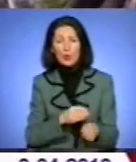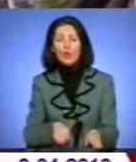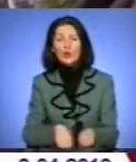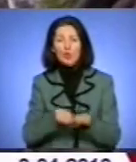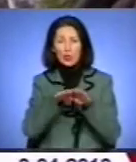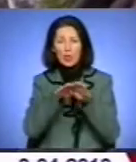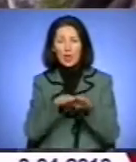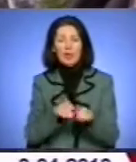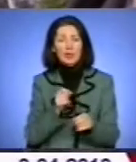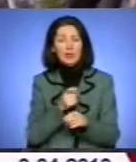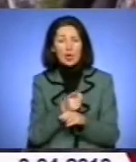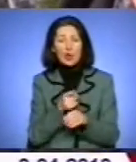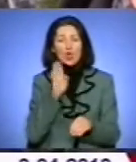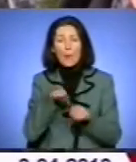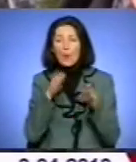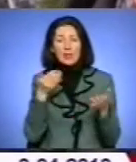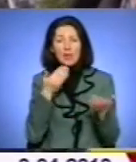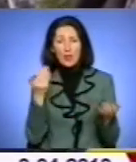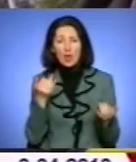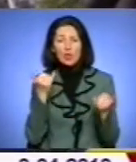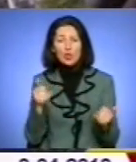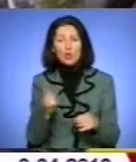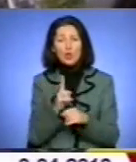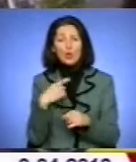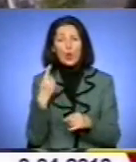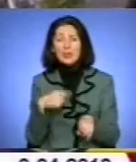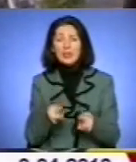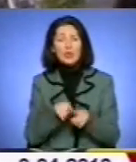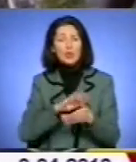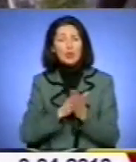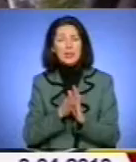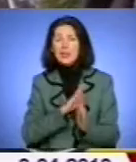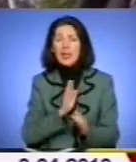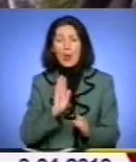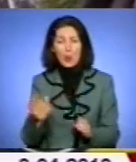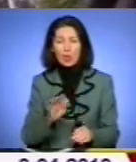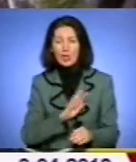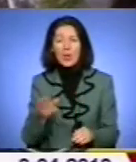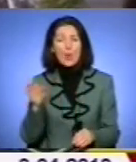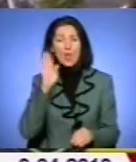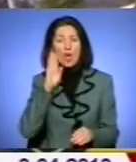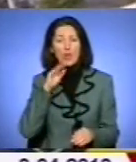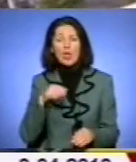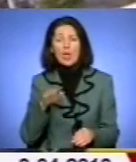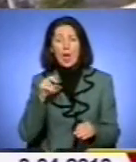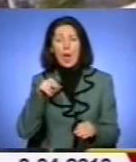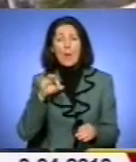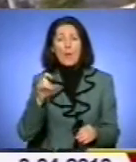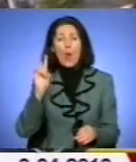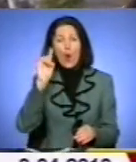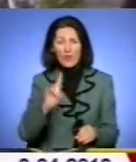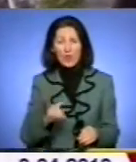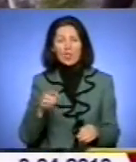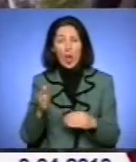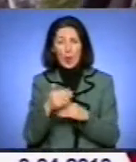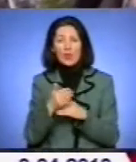Я думаю, на сьогодні в Тернопільській області такої ситуації не буде. Не буде води по вікна і по двері. У нас найбільша загроза –